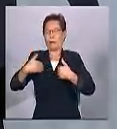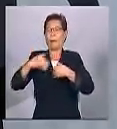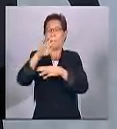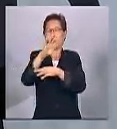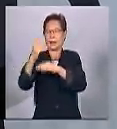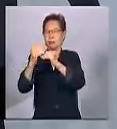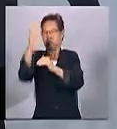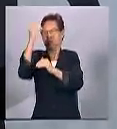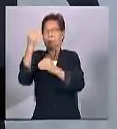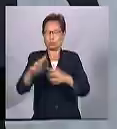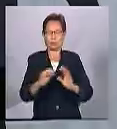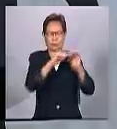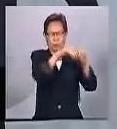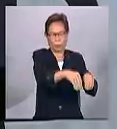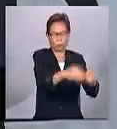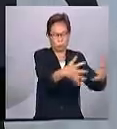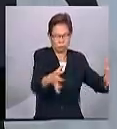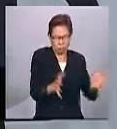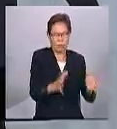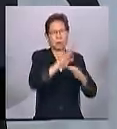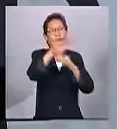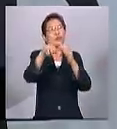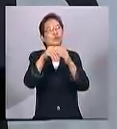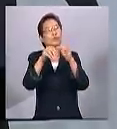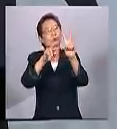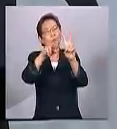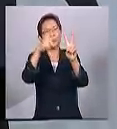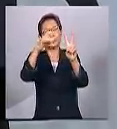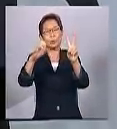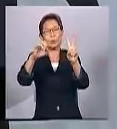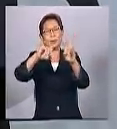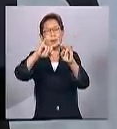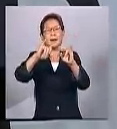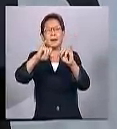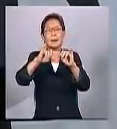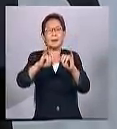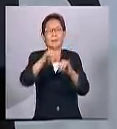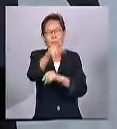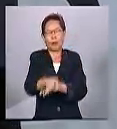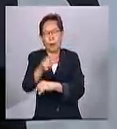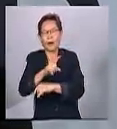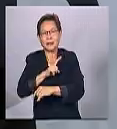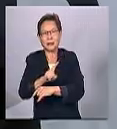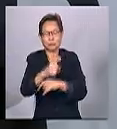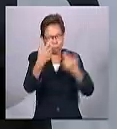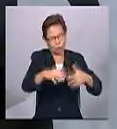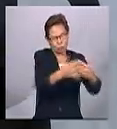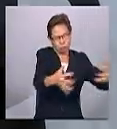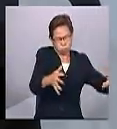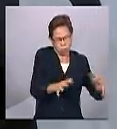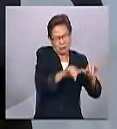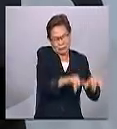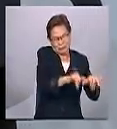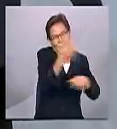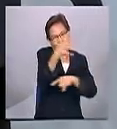yang dikuarantinkan, termasuk 2,100 jemaah tabligh yang telah dikuarantinkan untuk tempoh 14 hari.